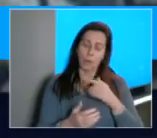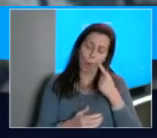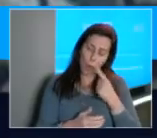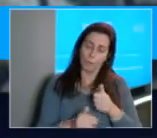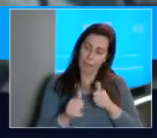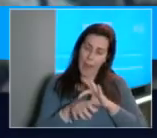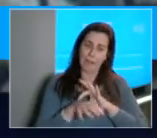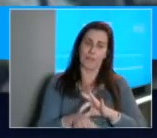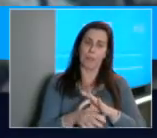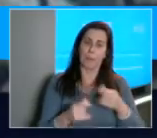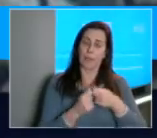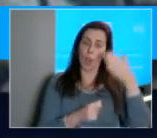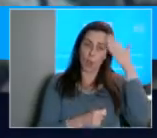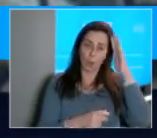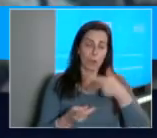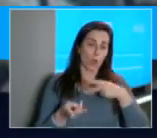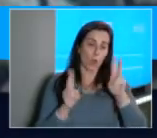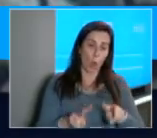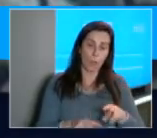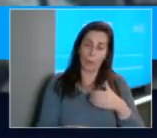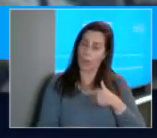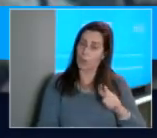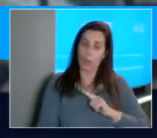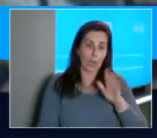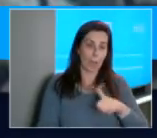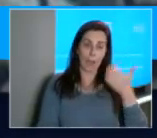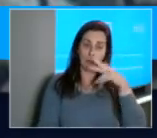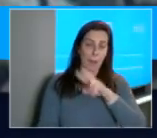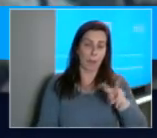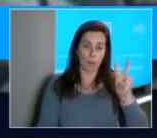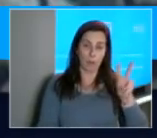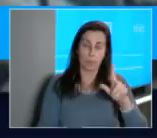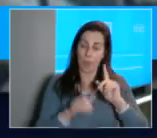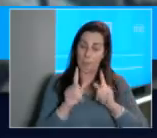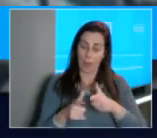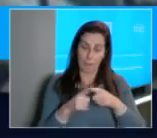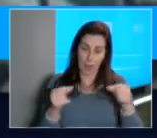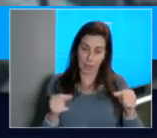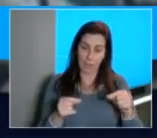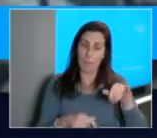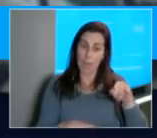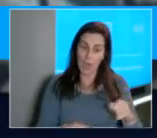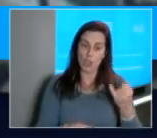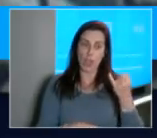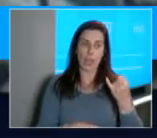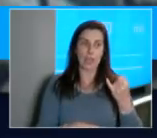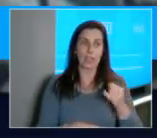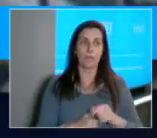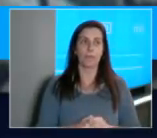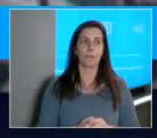מהצד בצורה תודעתית, מה שאנחנו יכולים. אני אישית גם הייתי ב-2002 במבצע חומת מגן בג'נין, בקרב הזה